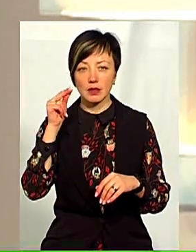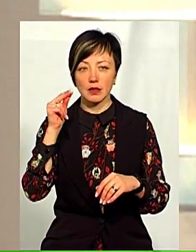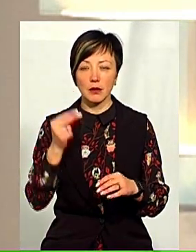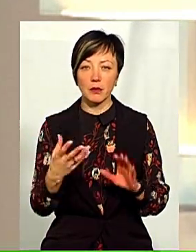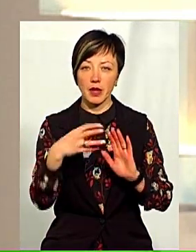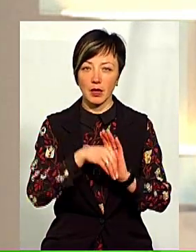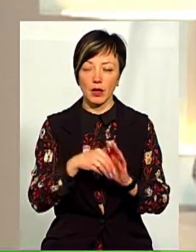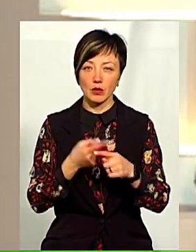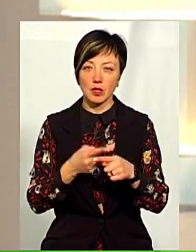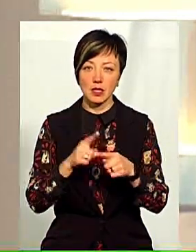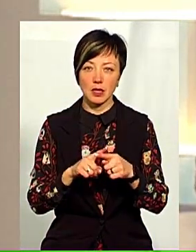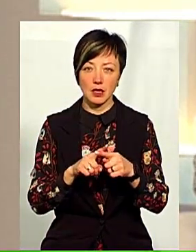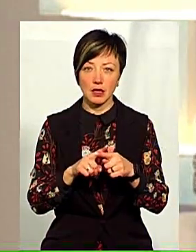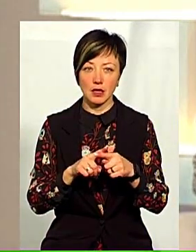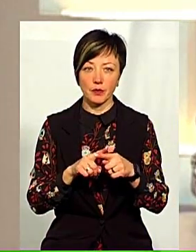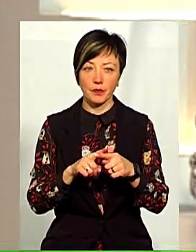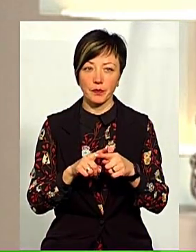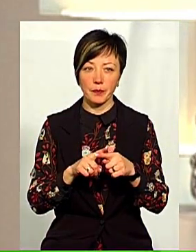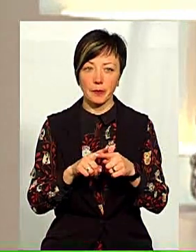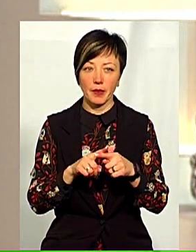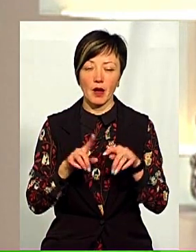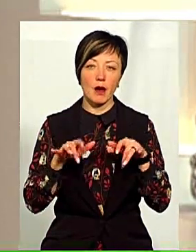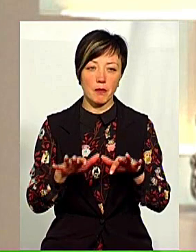приєднаються до цієї